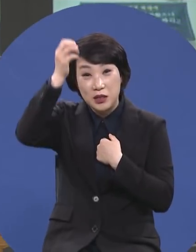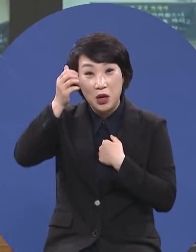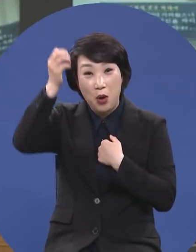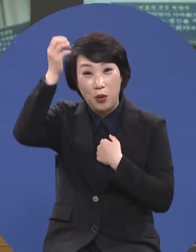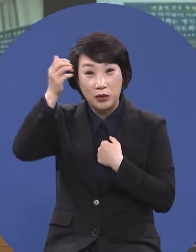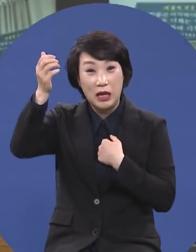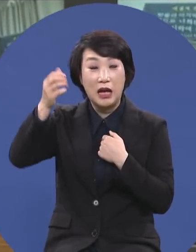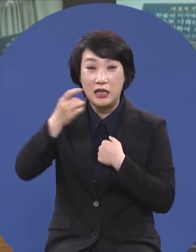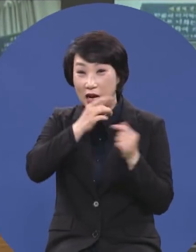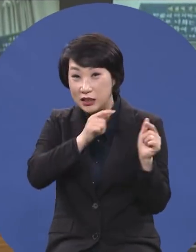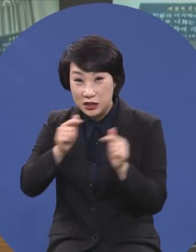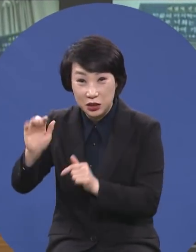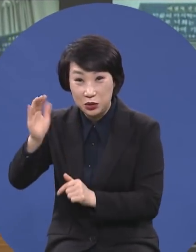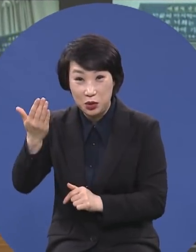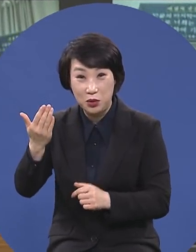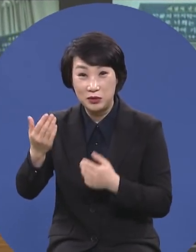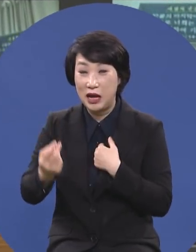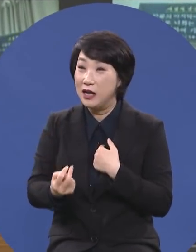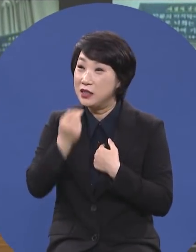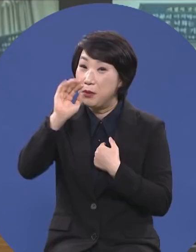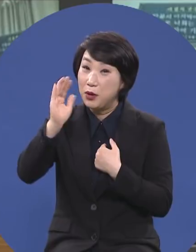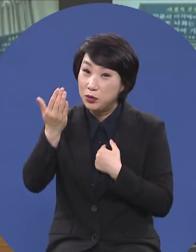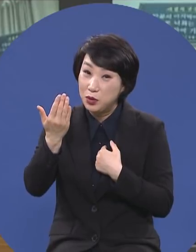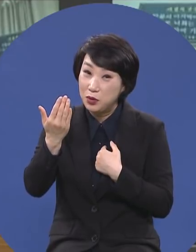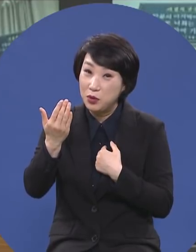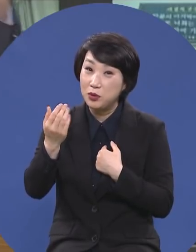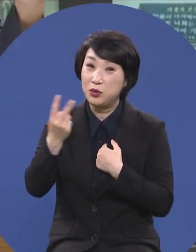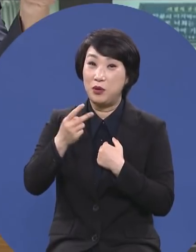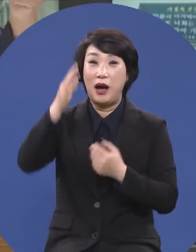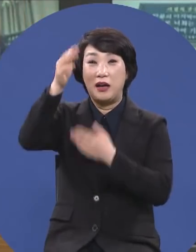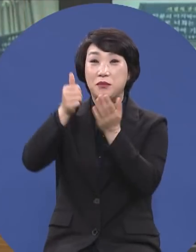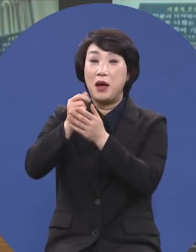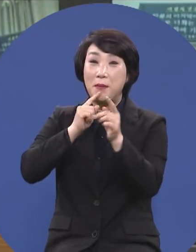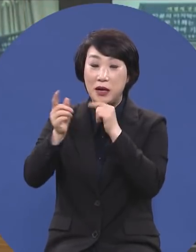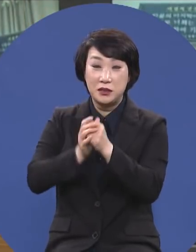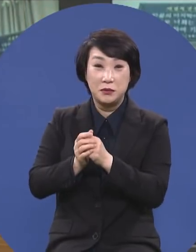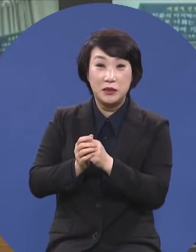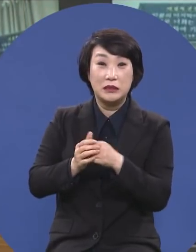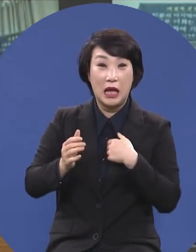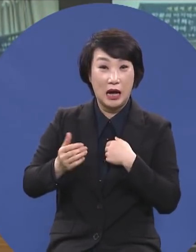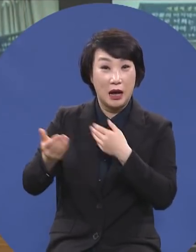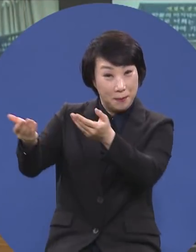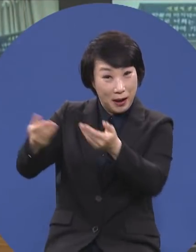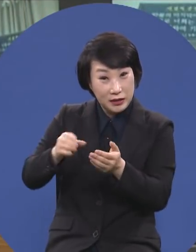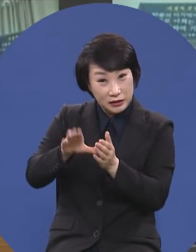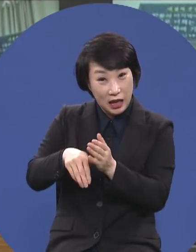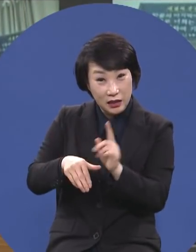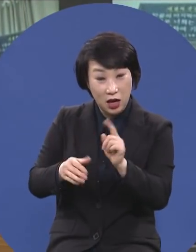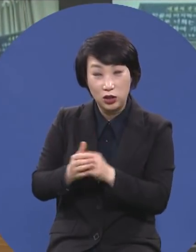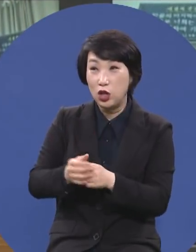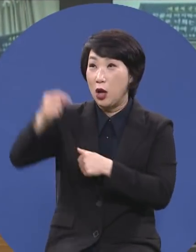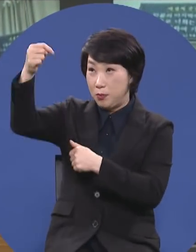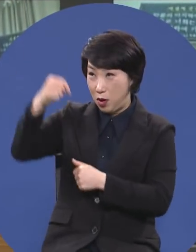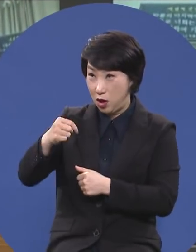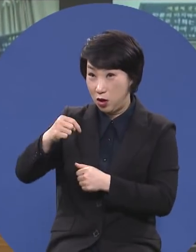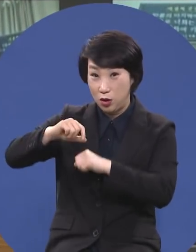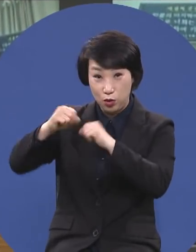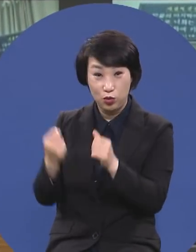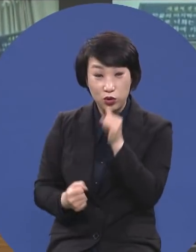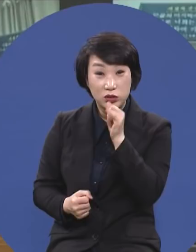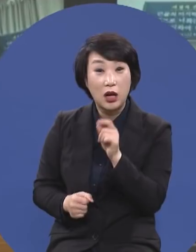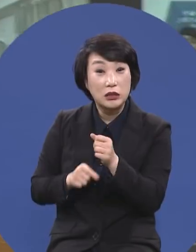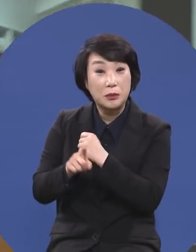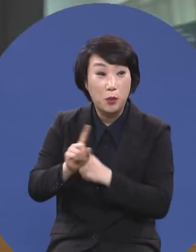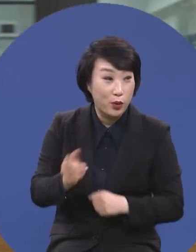영혼의 양식이요 생명이요 또 하나님 말씀을 받을 때 내가 명령으로 받는다는